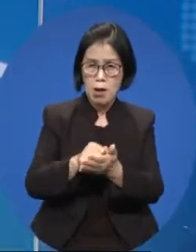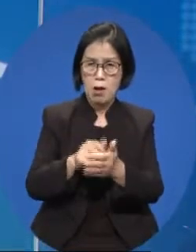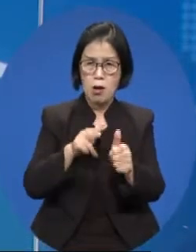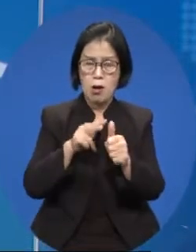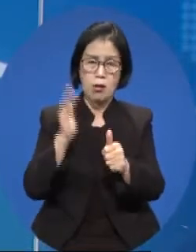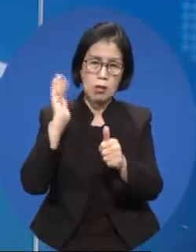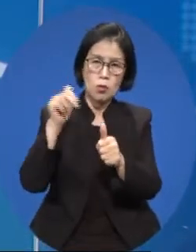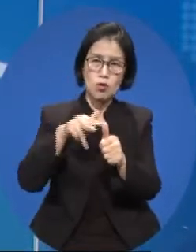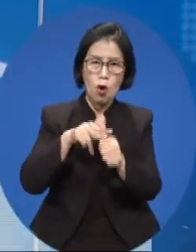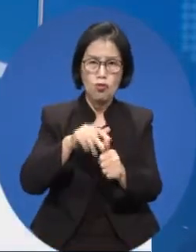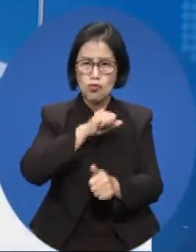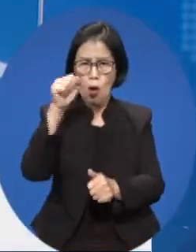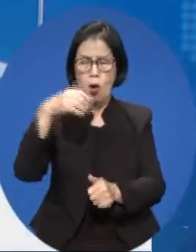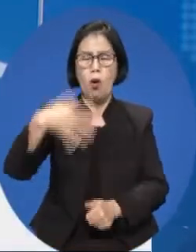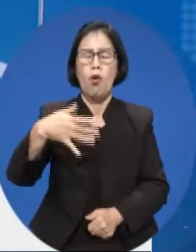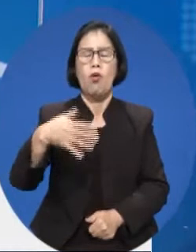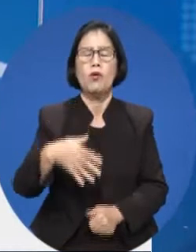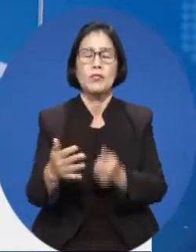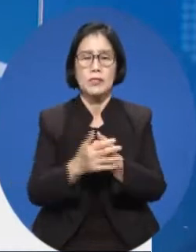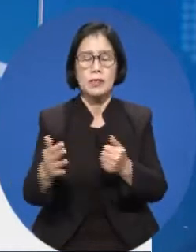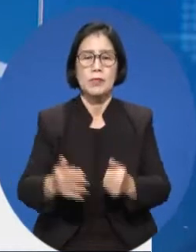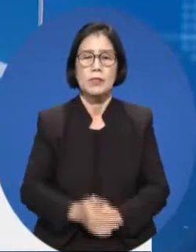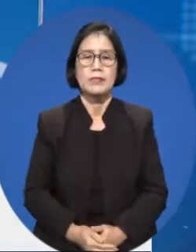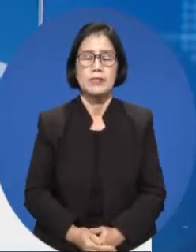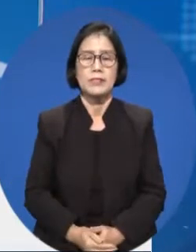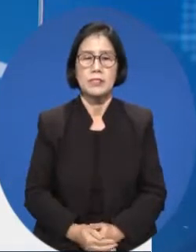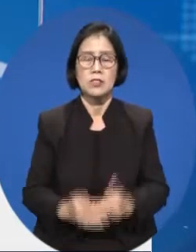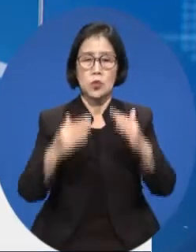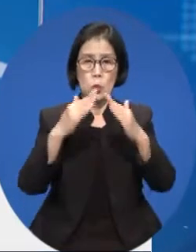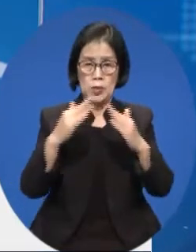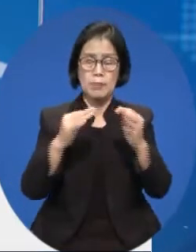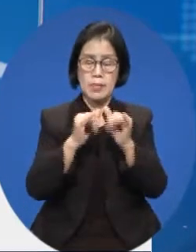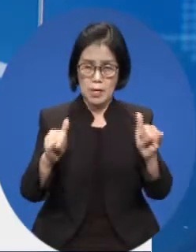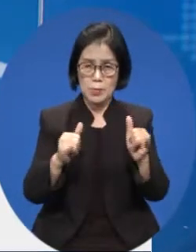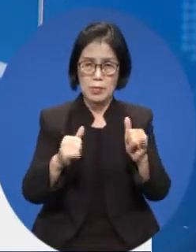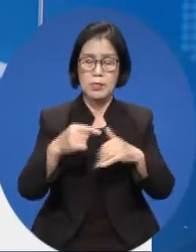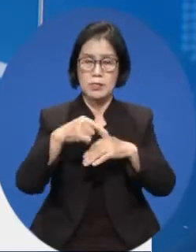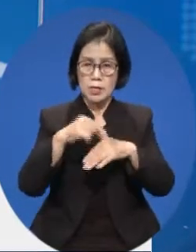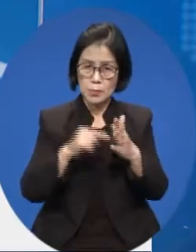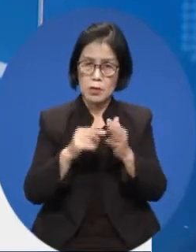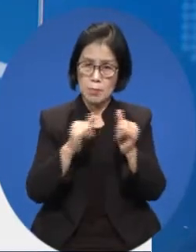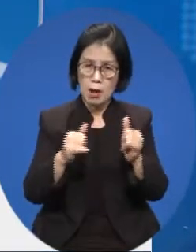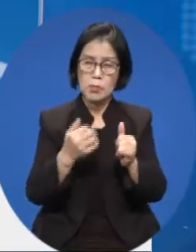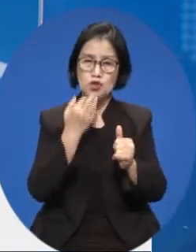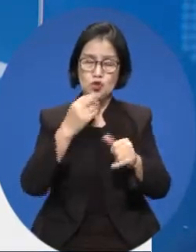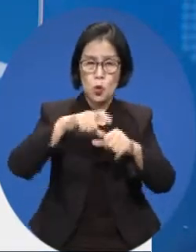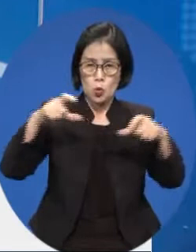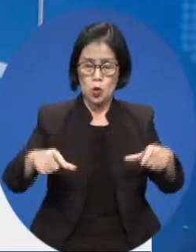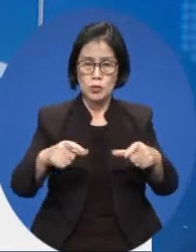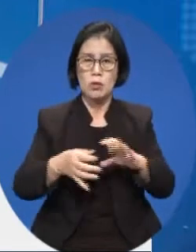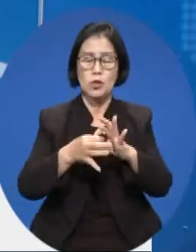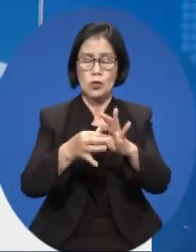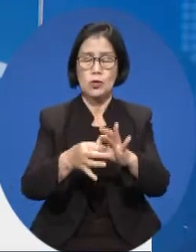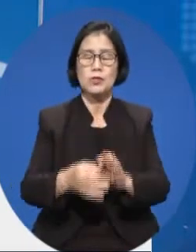호남 의 상징성이 크구요 어프 남의 그 민심이 어떤 는 야가 자연스럽게 수도권의 민심 하고도 연결될 수밖에 없는 상황이기